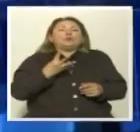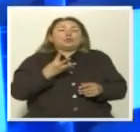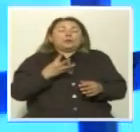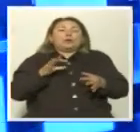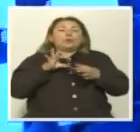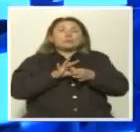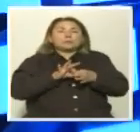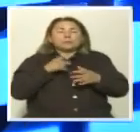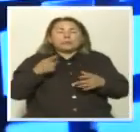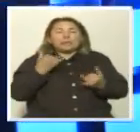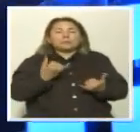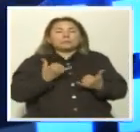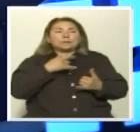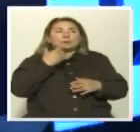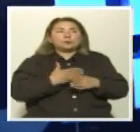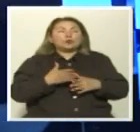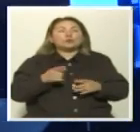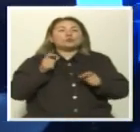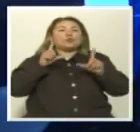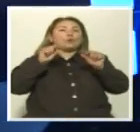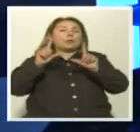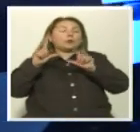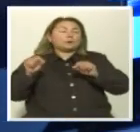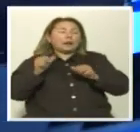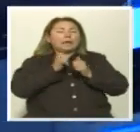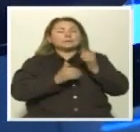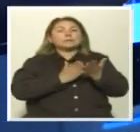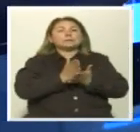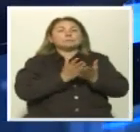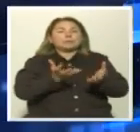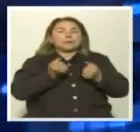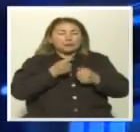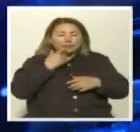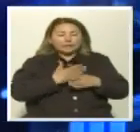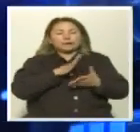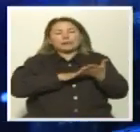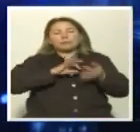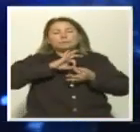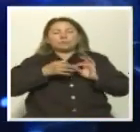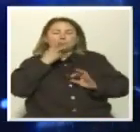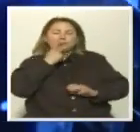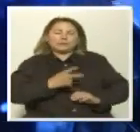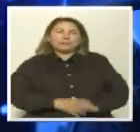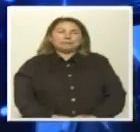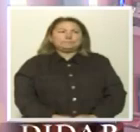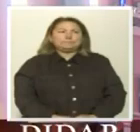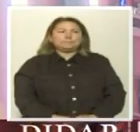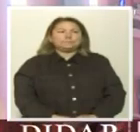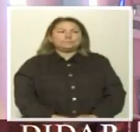қосылды. Электронды құрылғылар арқылы жолаушылар жылдам әрі оңай қызмет ала алады. Тақырыпты әріптесім Жансая Оразбай тарқатады.